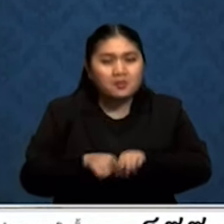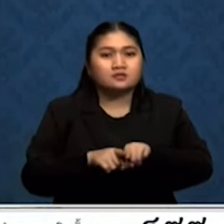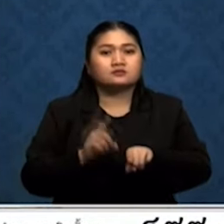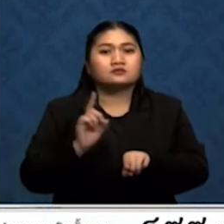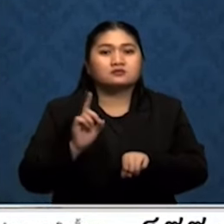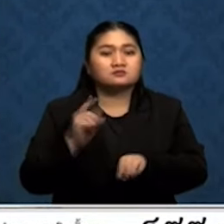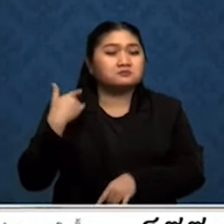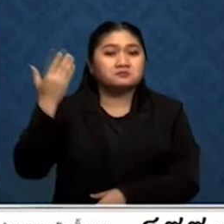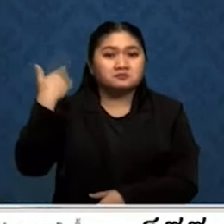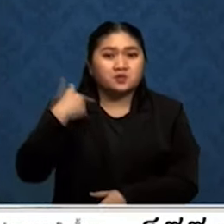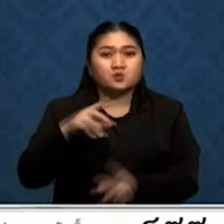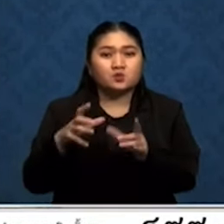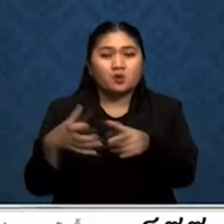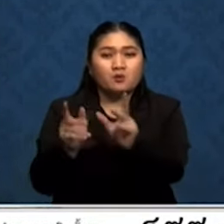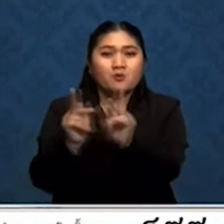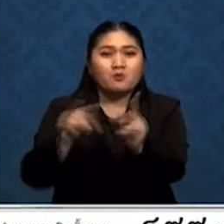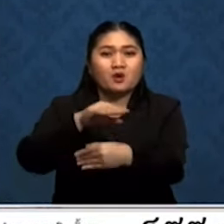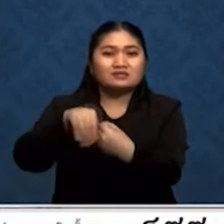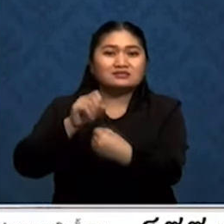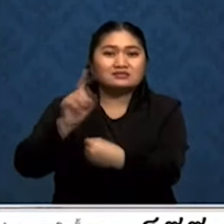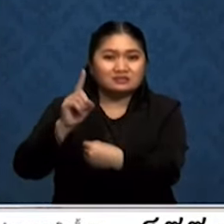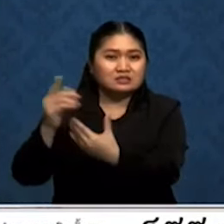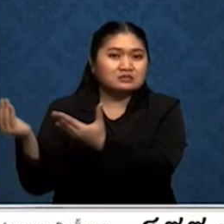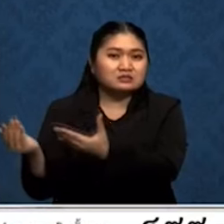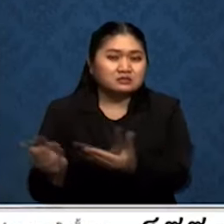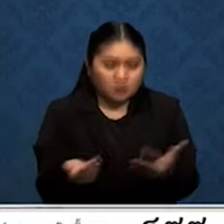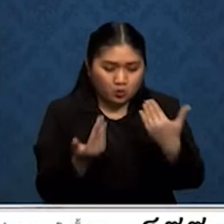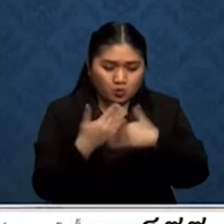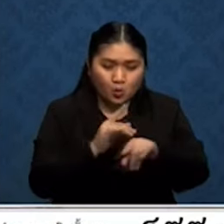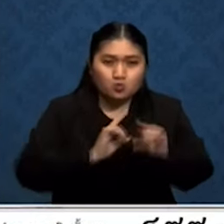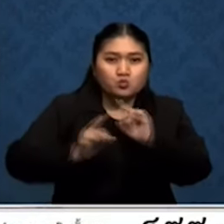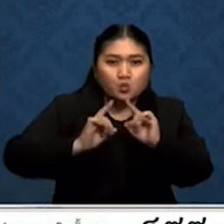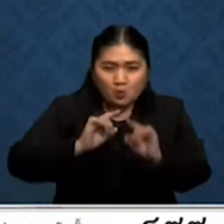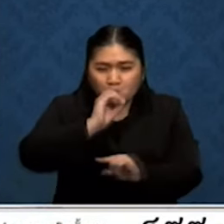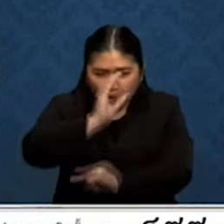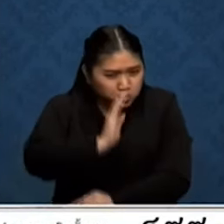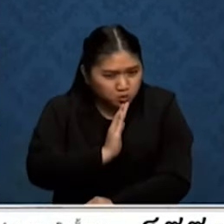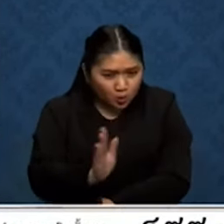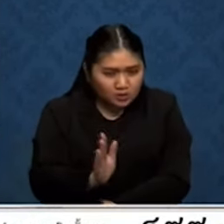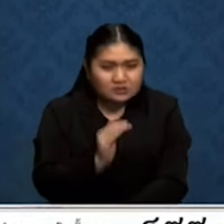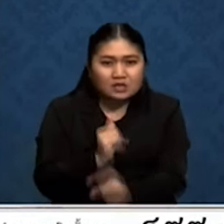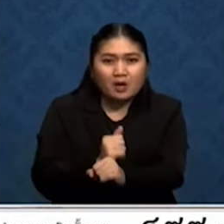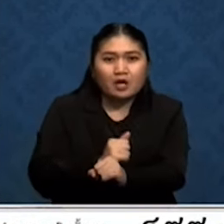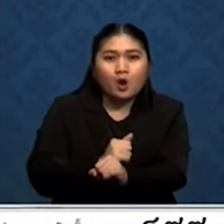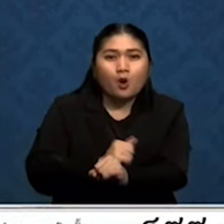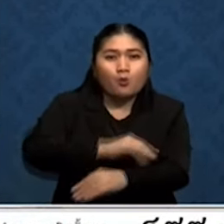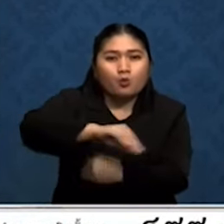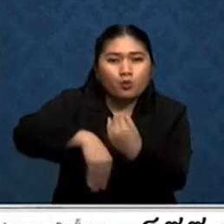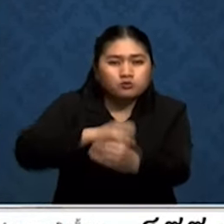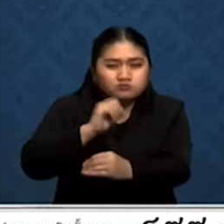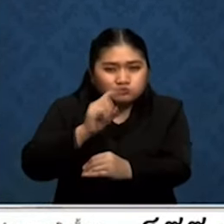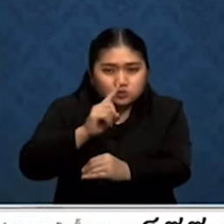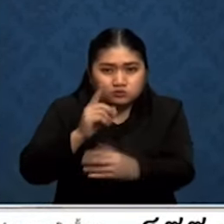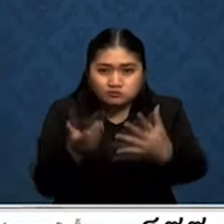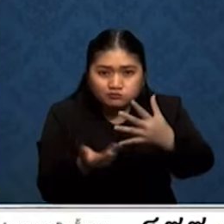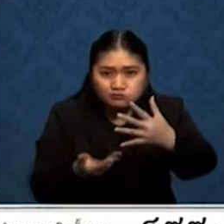ไม่กี่วันเนี่กัมาที่การเศษฐกิเชิญสภาพัมาที่แงตรจงเขาบอกว่าจะทำให้เศรษฐกิจโตในปี 67